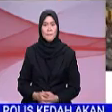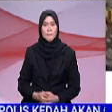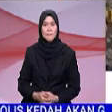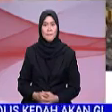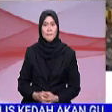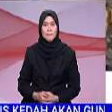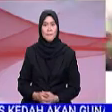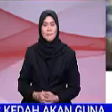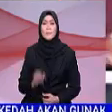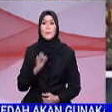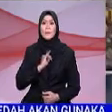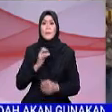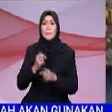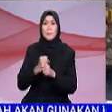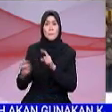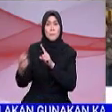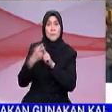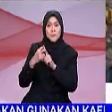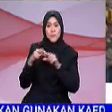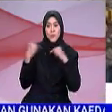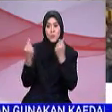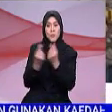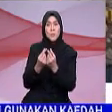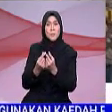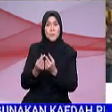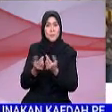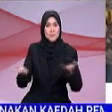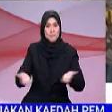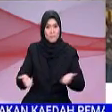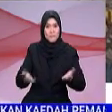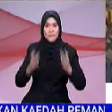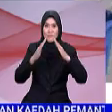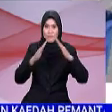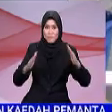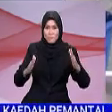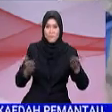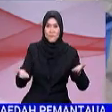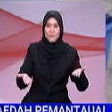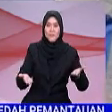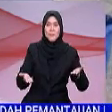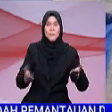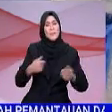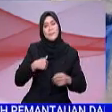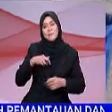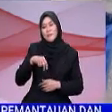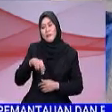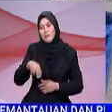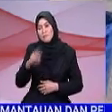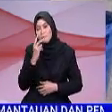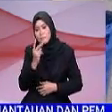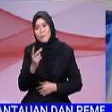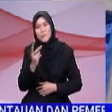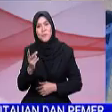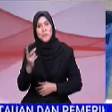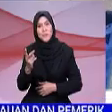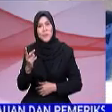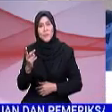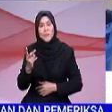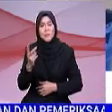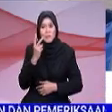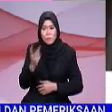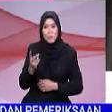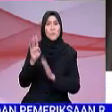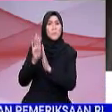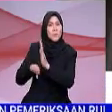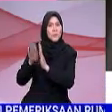Saya dapat WhatsApp daripada grup tamanlah. Lepas tu saja je jalan tengok. Lepas tu tengok